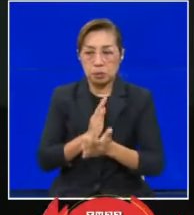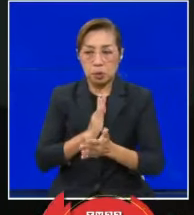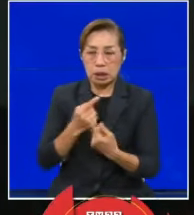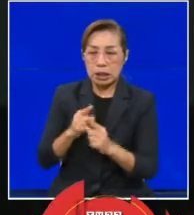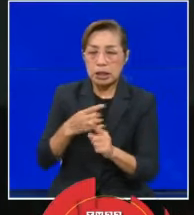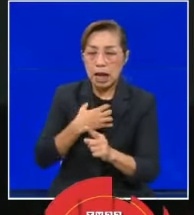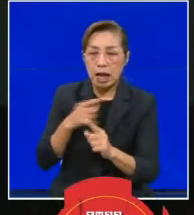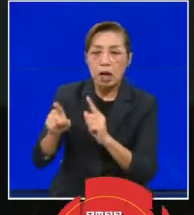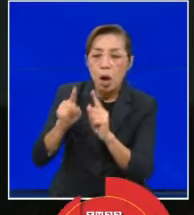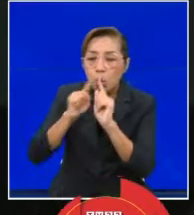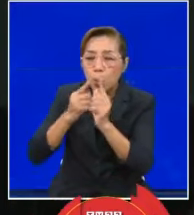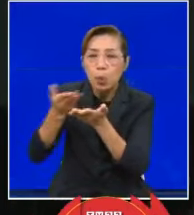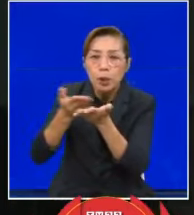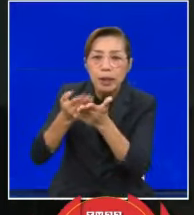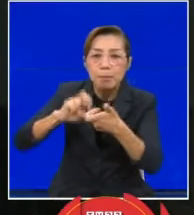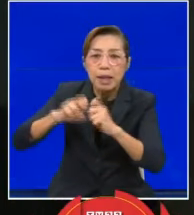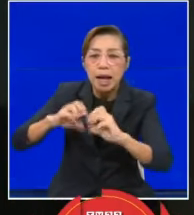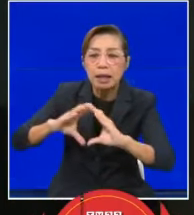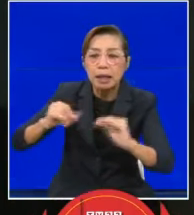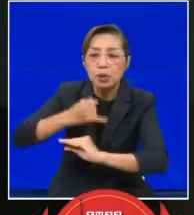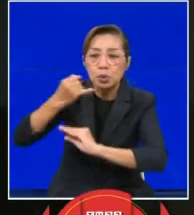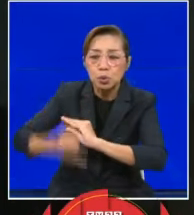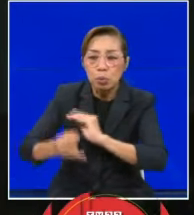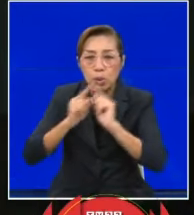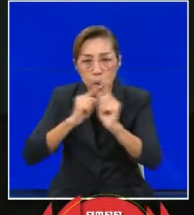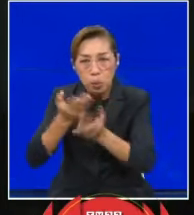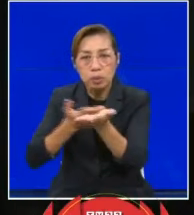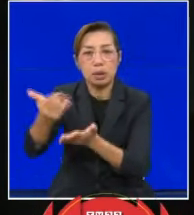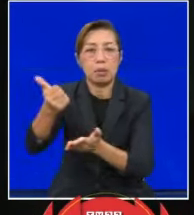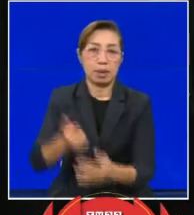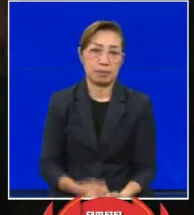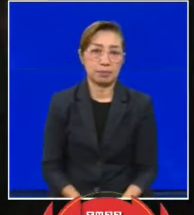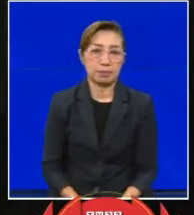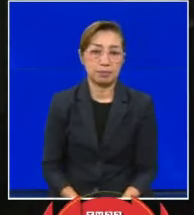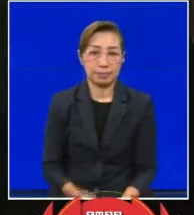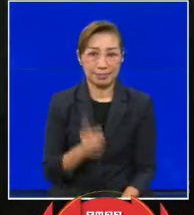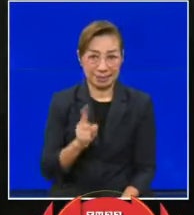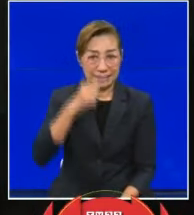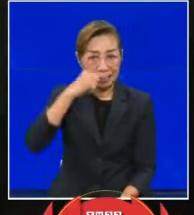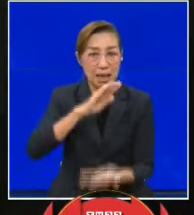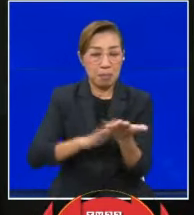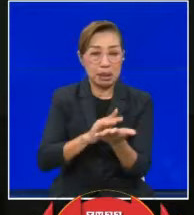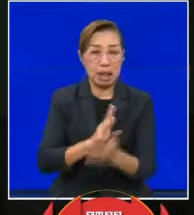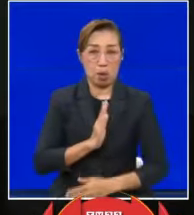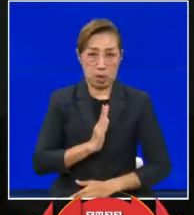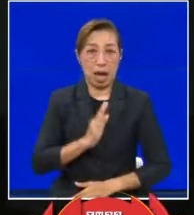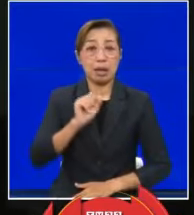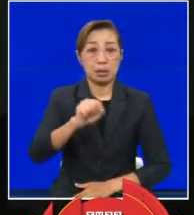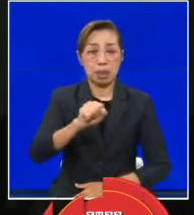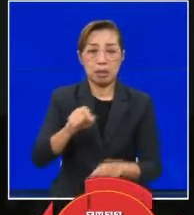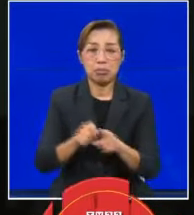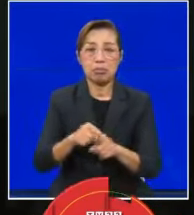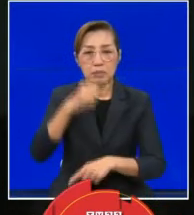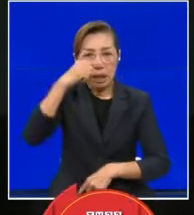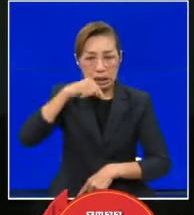การสู้รบเนี่ยยุติลงนะครับแล้วก็หันมาพูดคุยกันมากขึ้น คือท่านบอกว่าคือประเทศไทยมีความเป็นกลางแน่นอนเพราะว่าเ